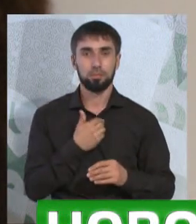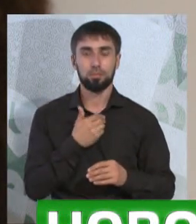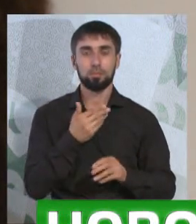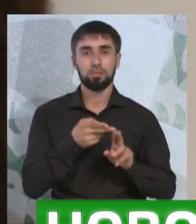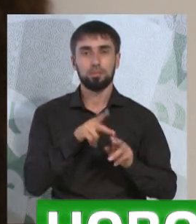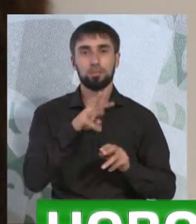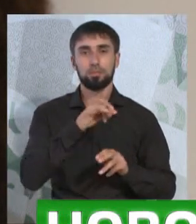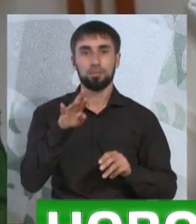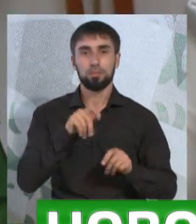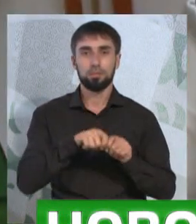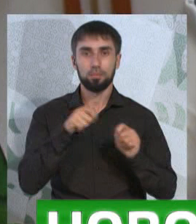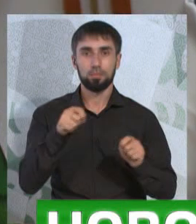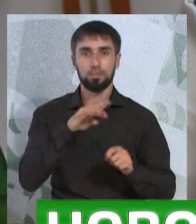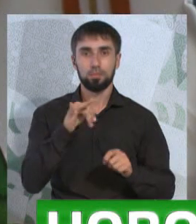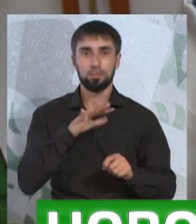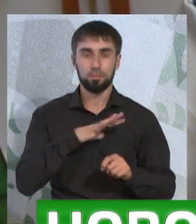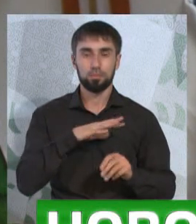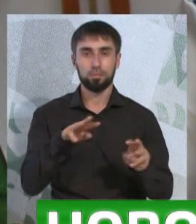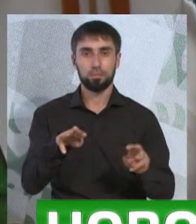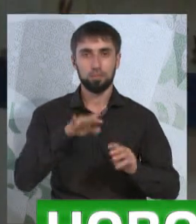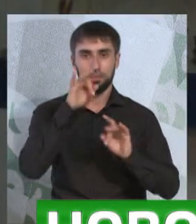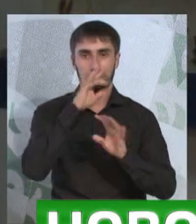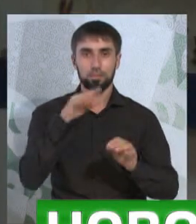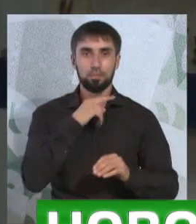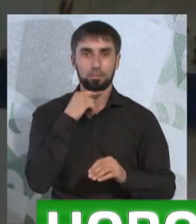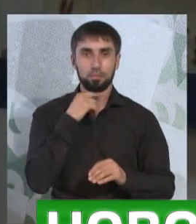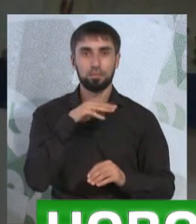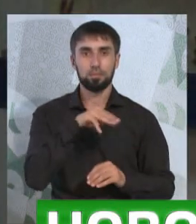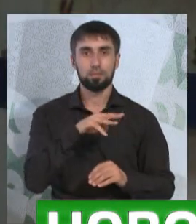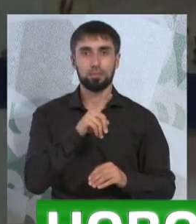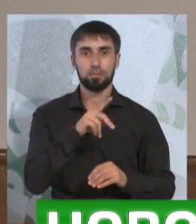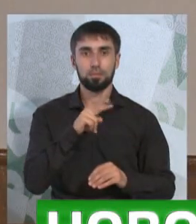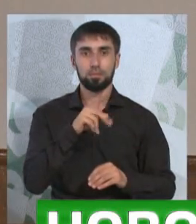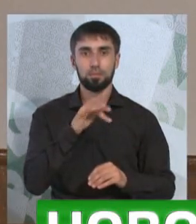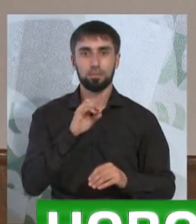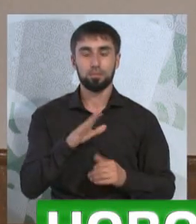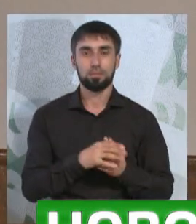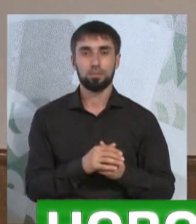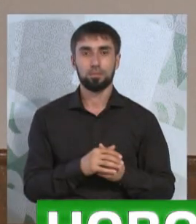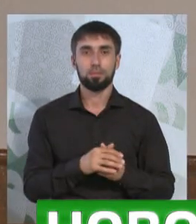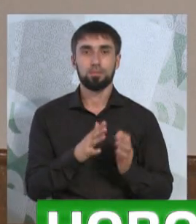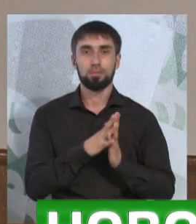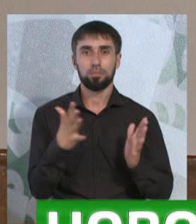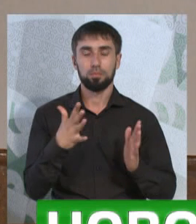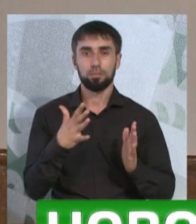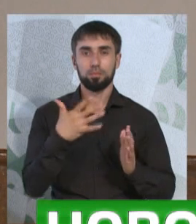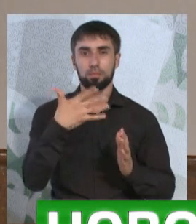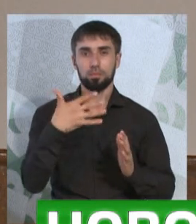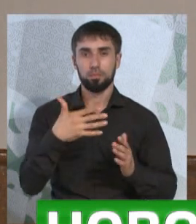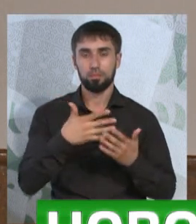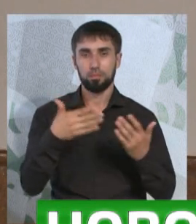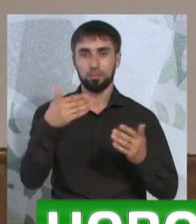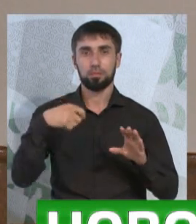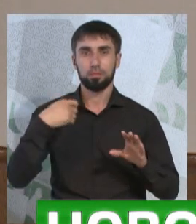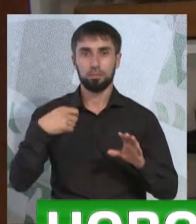миссия открыть необычный музей досталась министру культуры Ингушетии Тамерлану Дзейтову. Более 50 швейных машинок из разных стран и